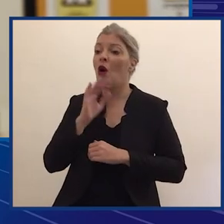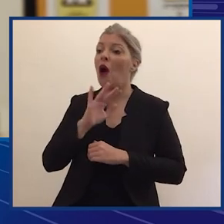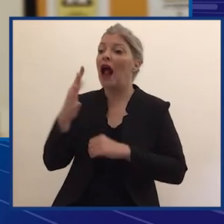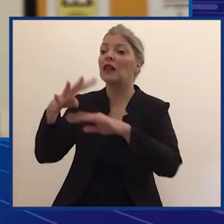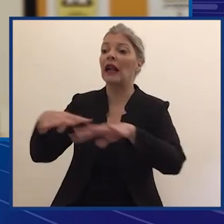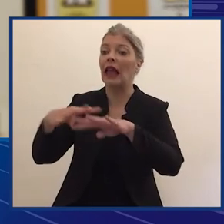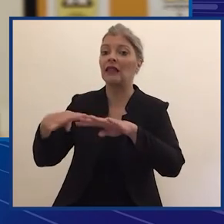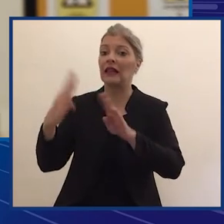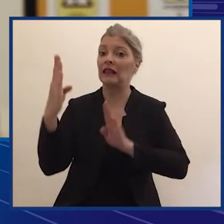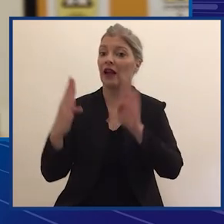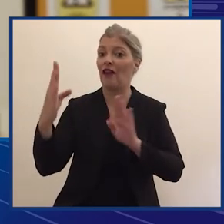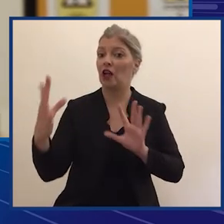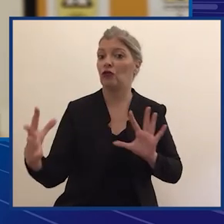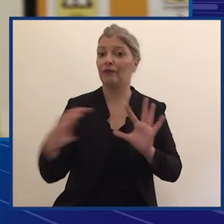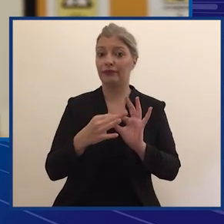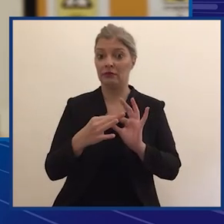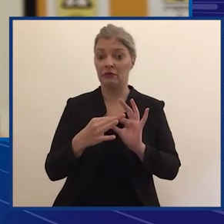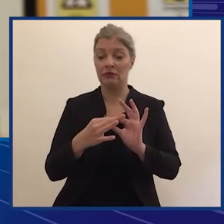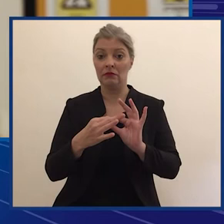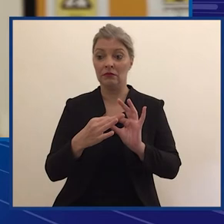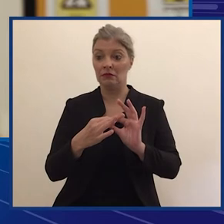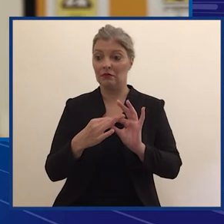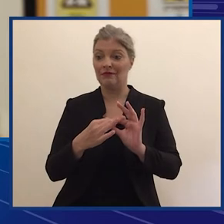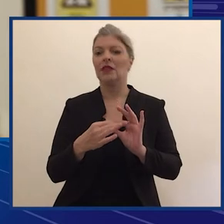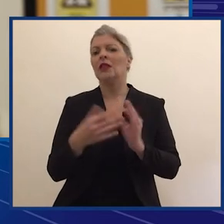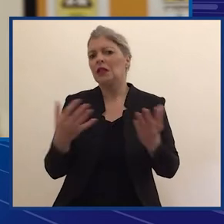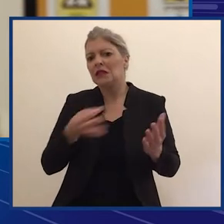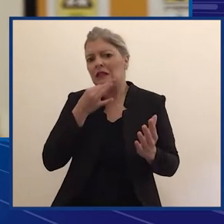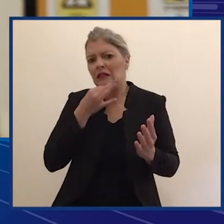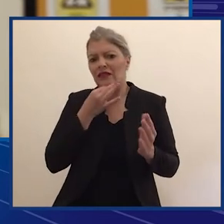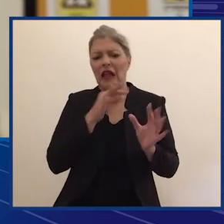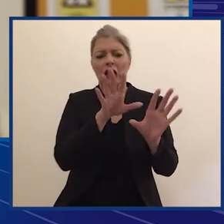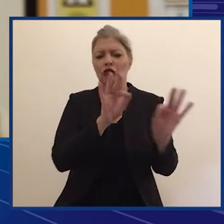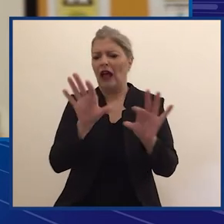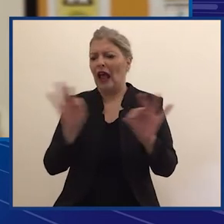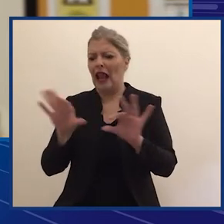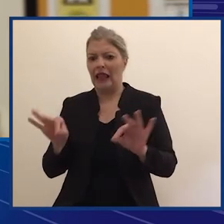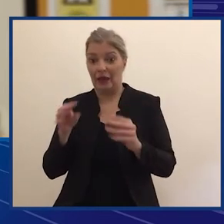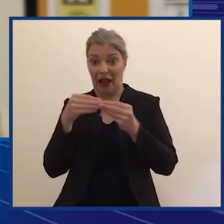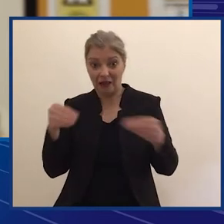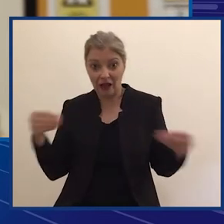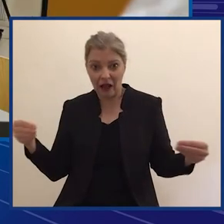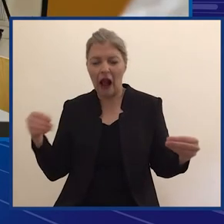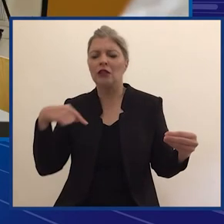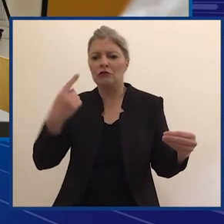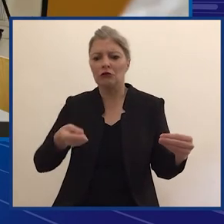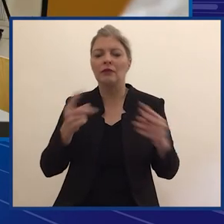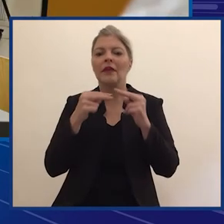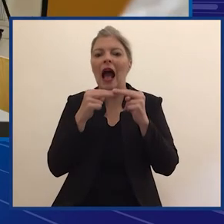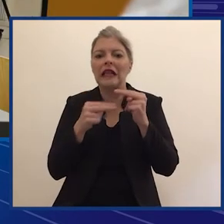di reti. Alla fine, scelto le interfacce e definito il progetto di massima, si va a fare